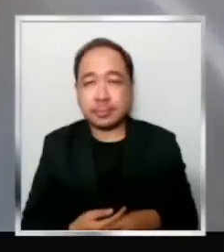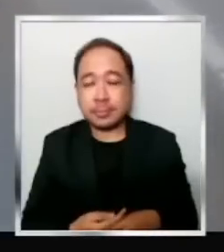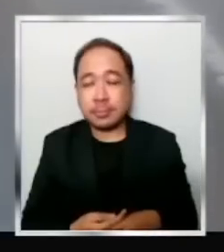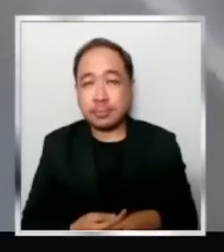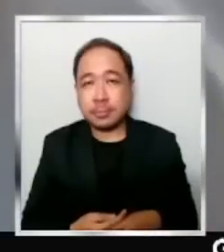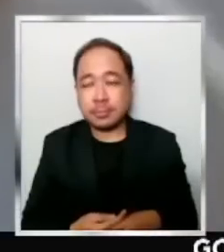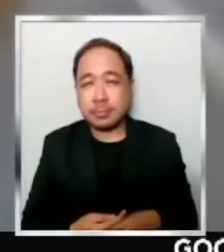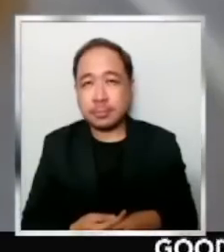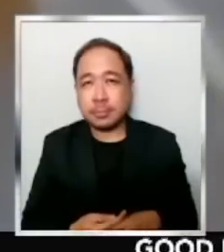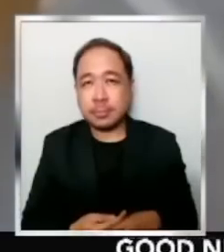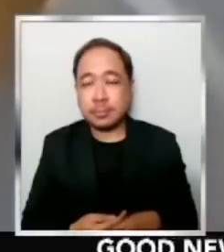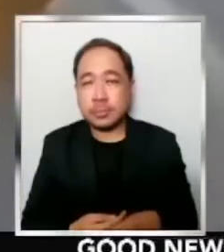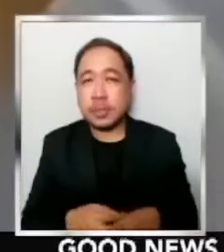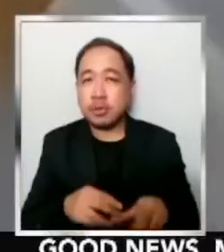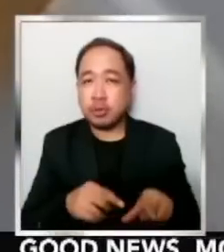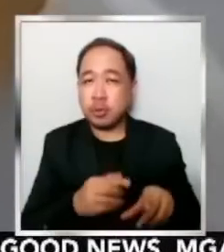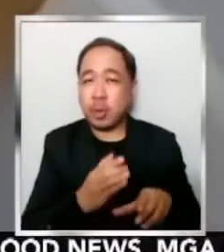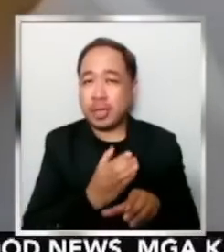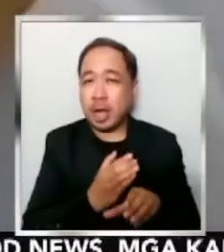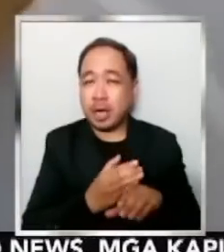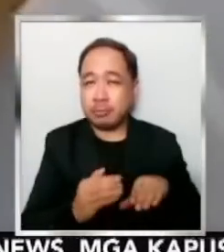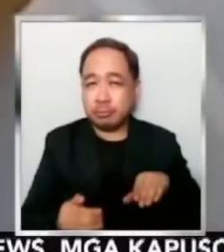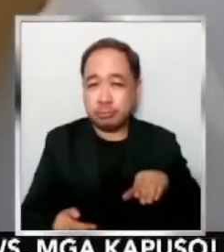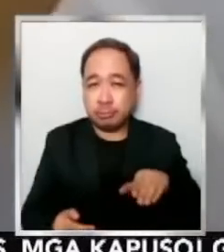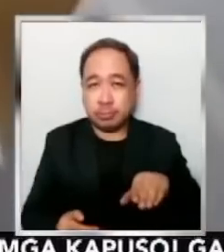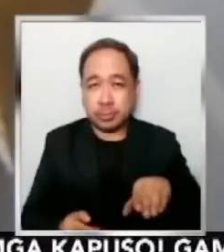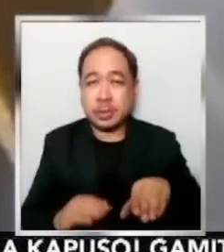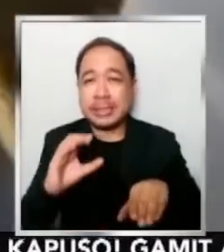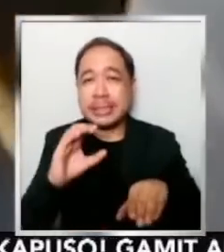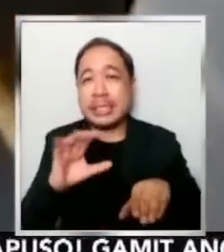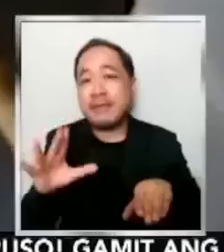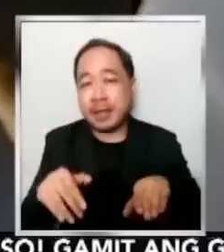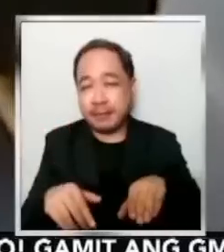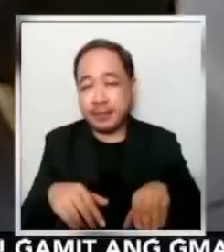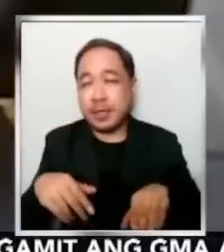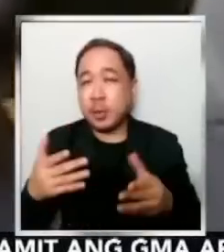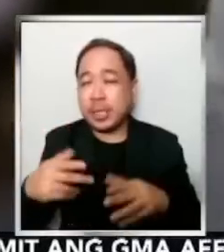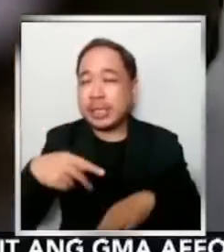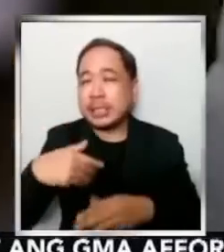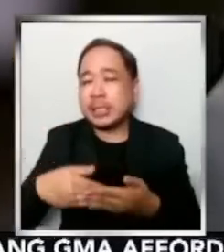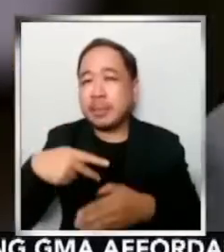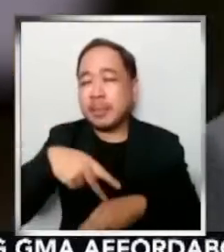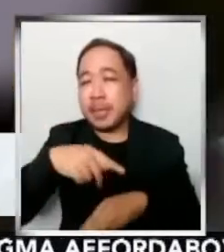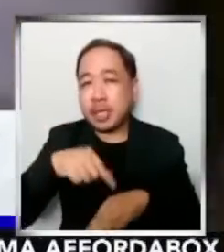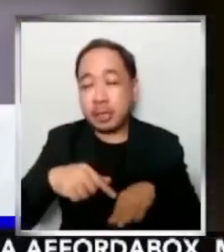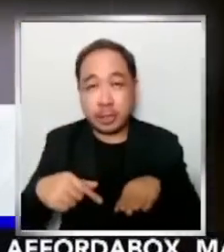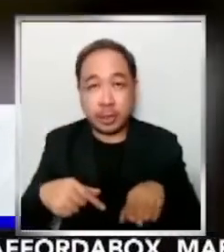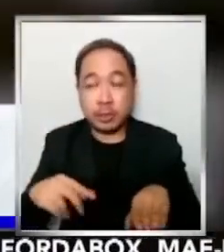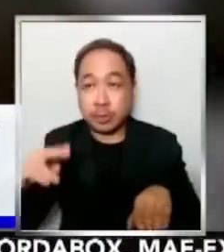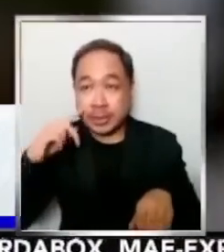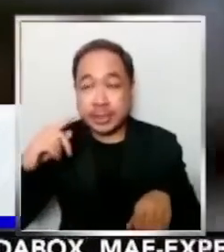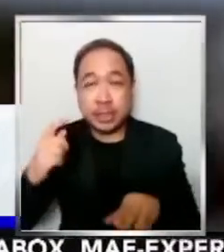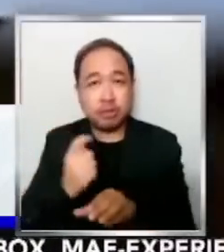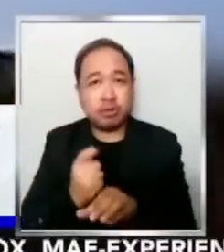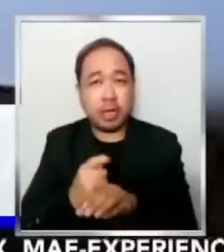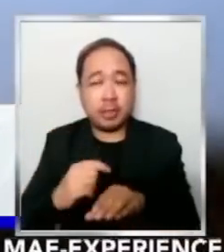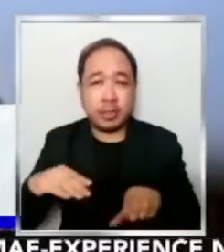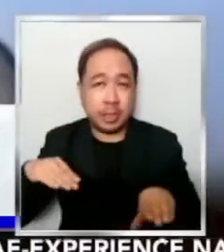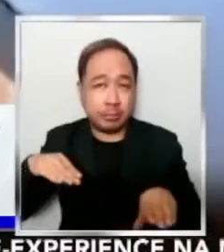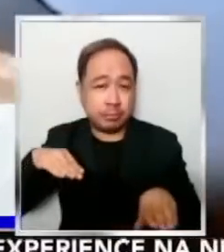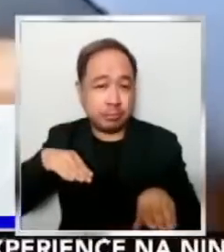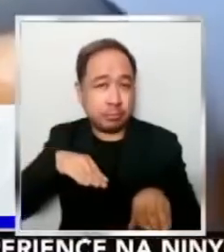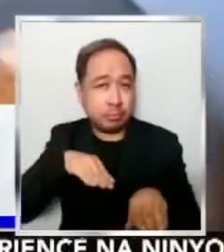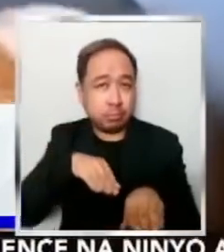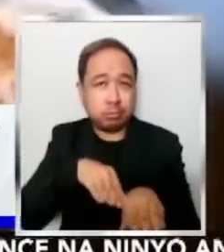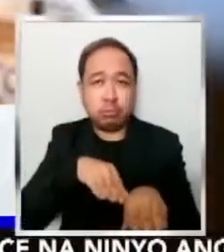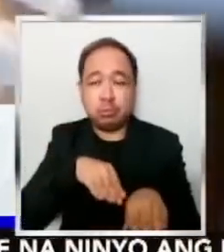Binabaybay ng maliit na kotseng ito ang kahabaan ng C5 extension sa Parañaque City nang biglang banggay ng truck ang likuran nito. Pero sa halip